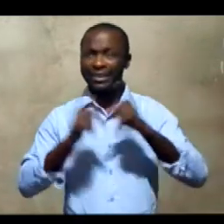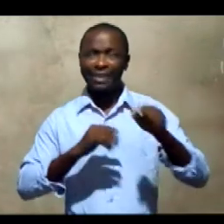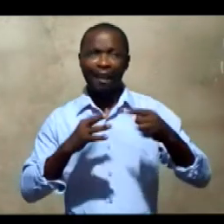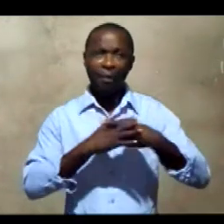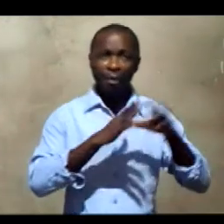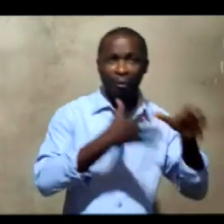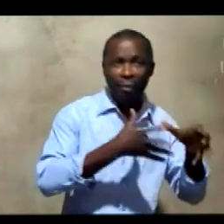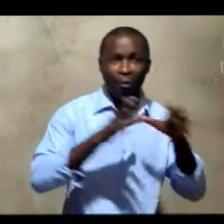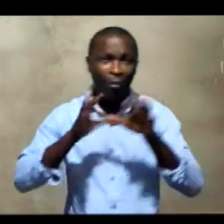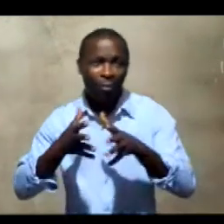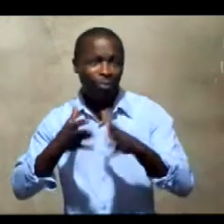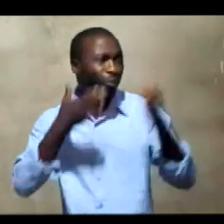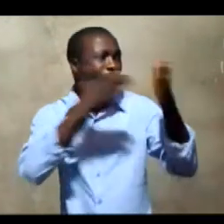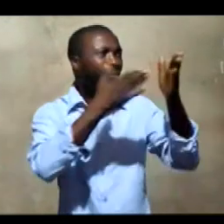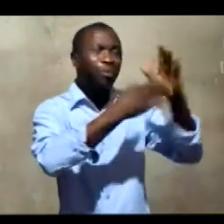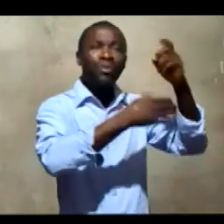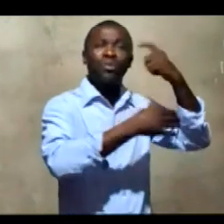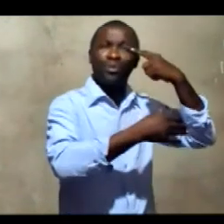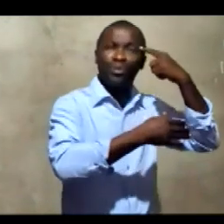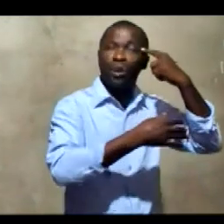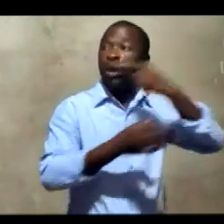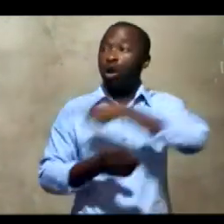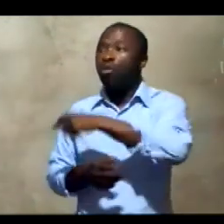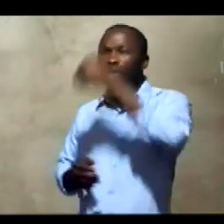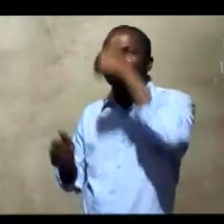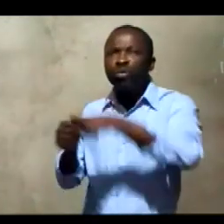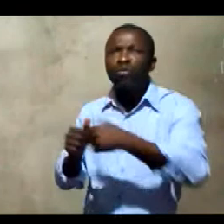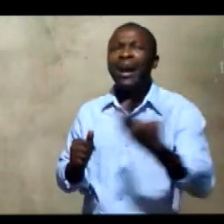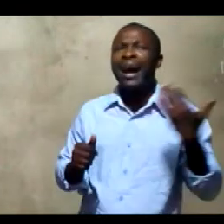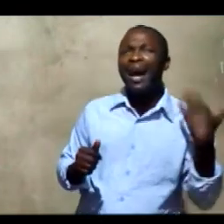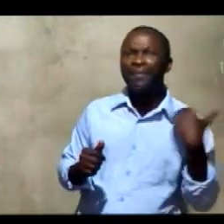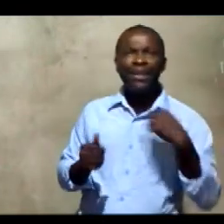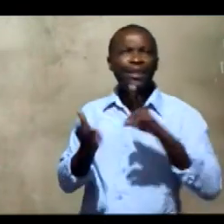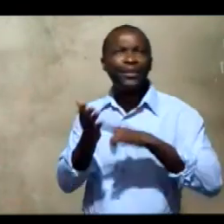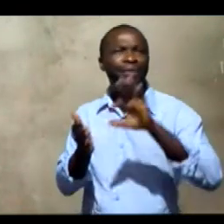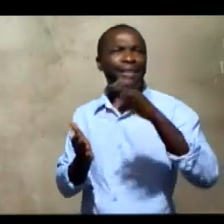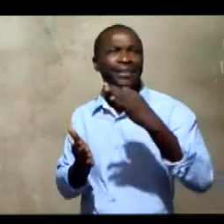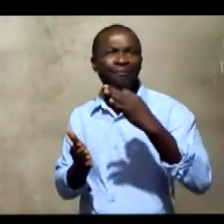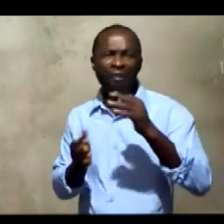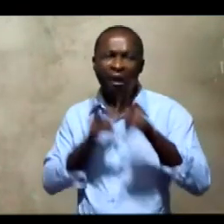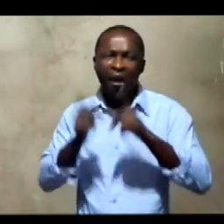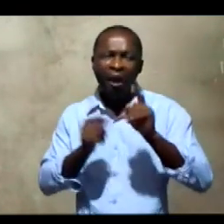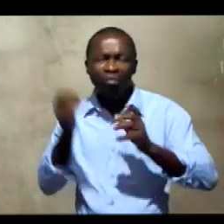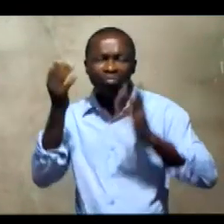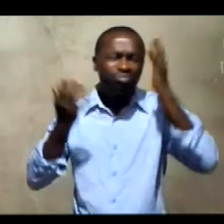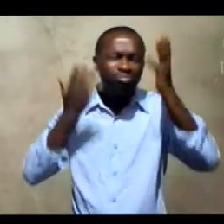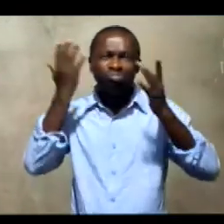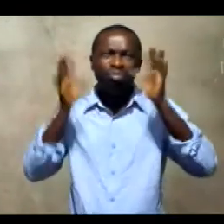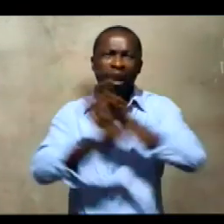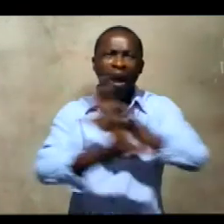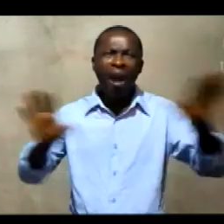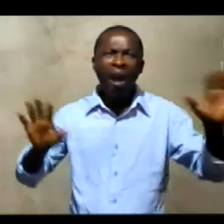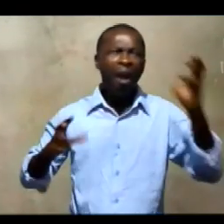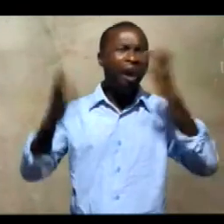se souvient, il a perdu son fils lors de la révolution de 2019 et a évincé l'ancien